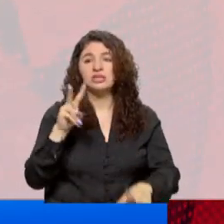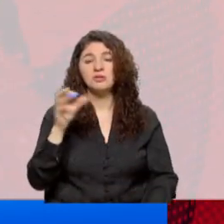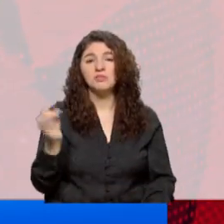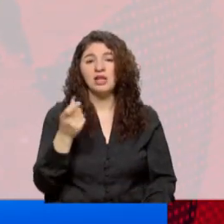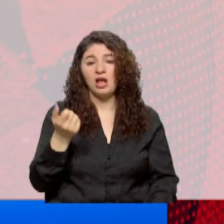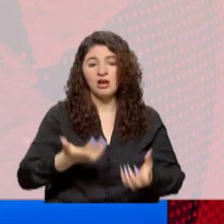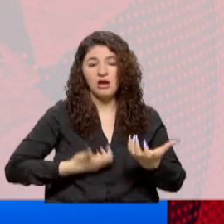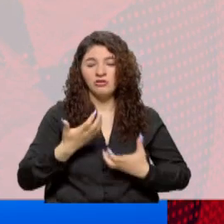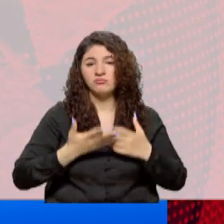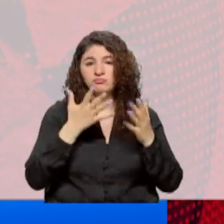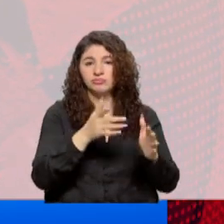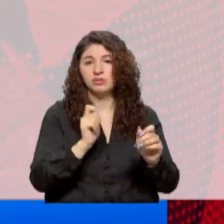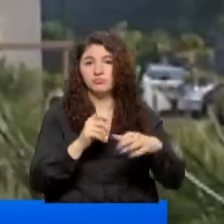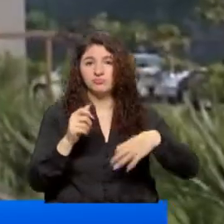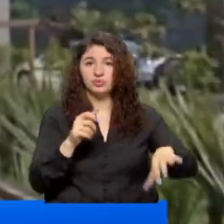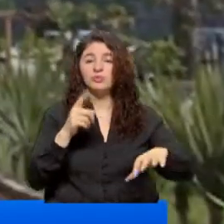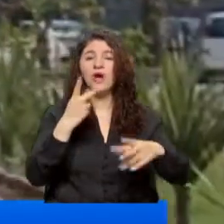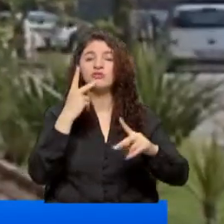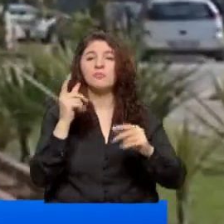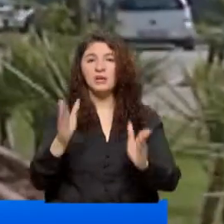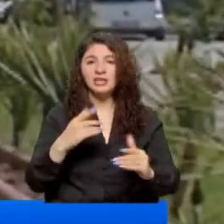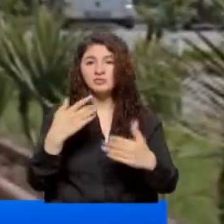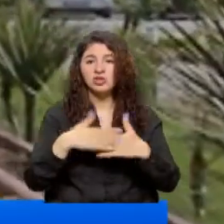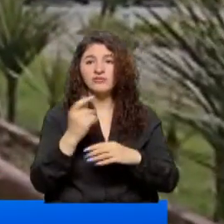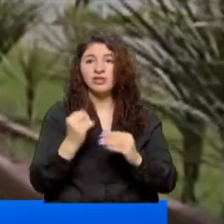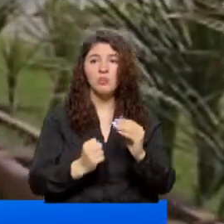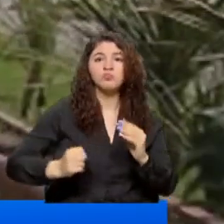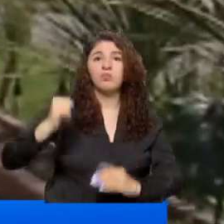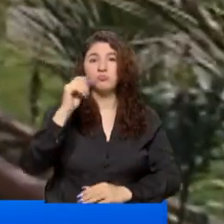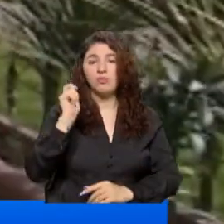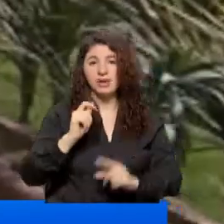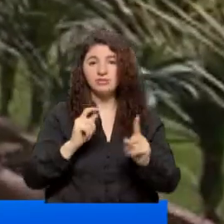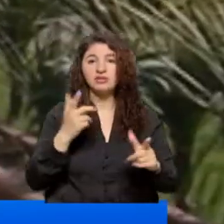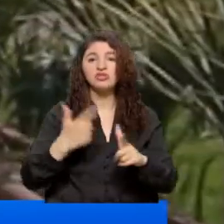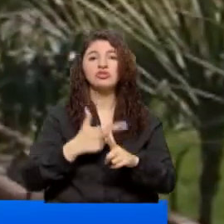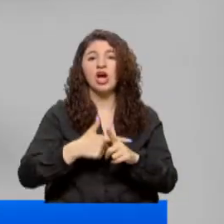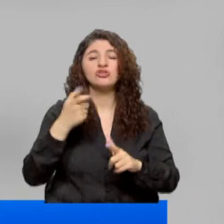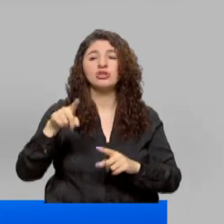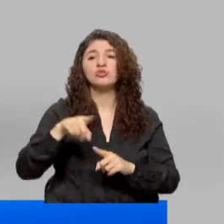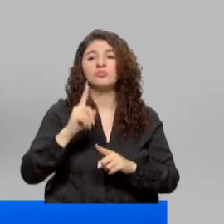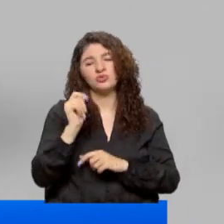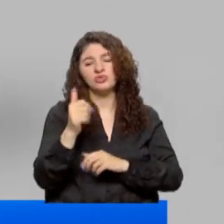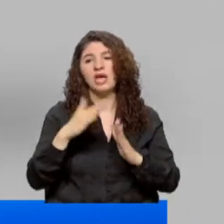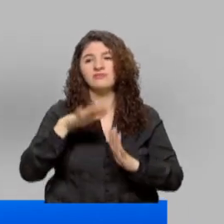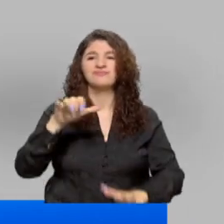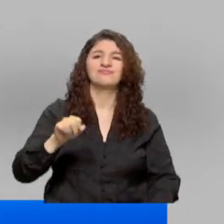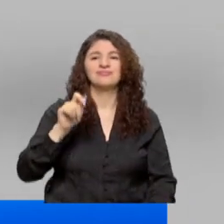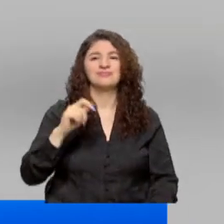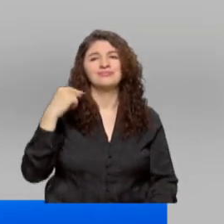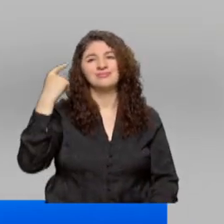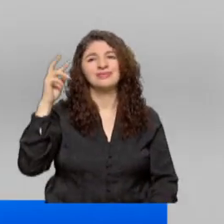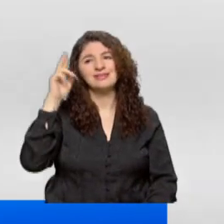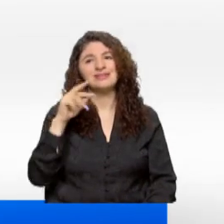milyar liralık kaynak aktarılacak açıklanan paketler bir gecede fiyatları daha da arttırırken kiracıların günün birinde ev sahibi